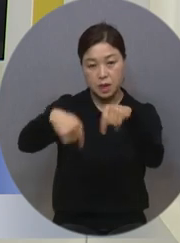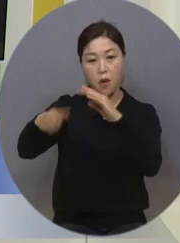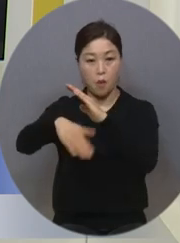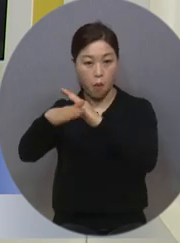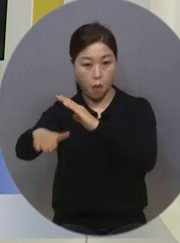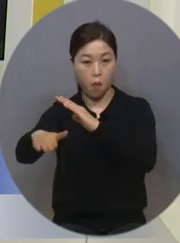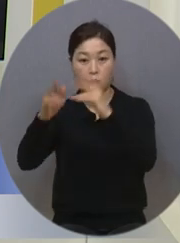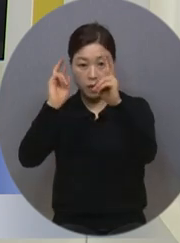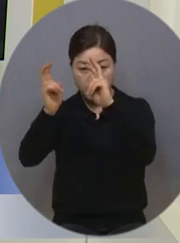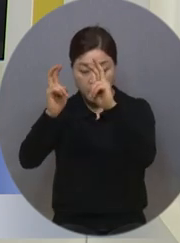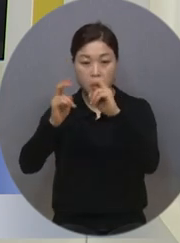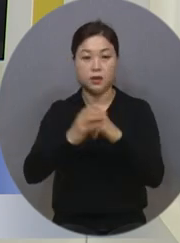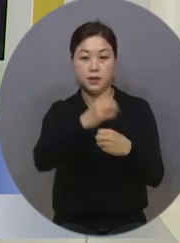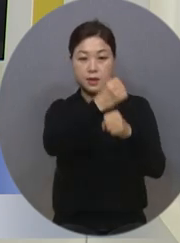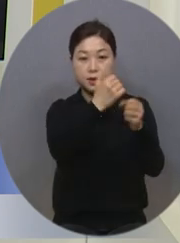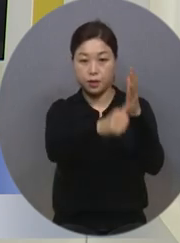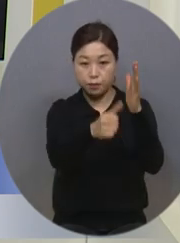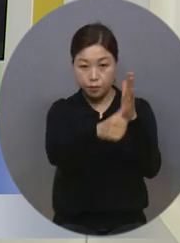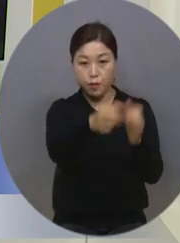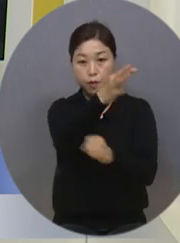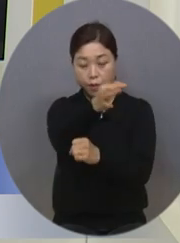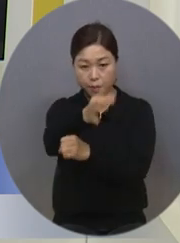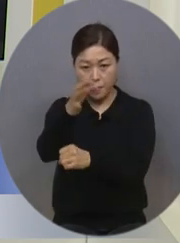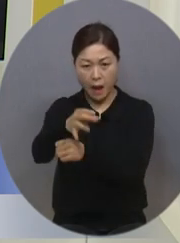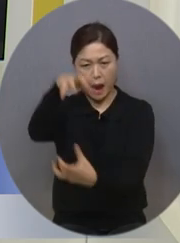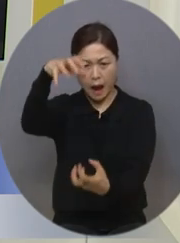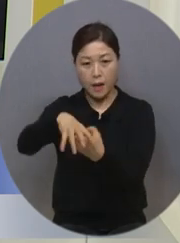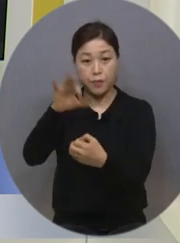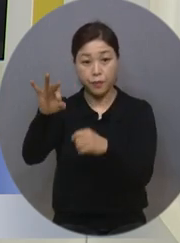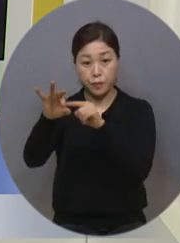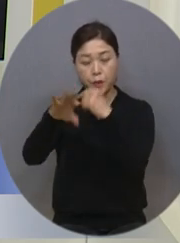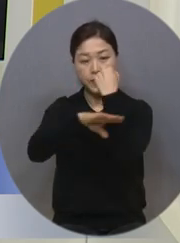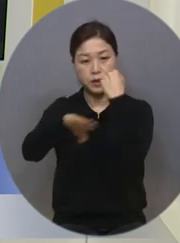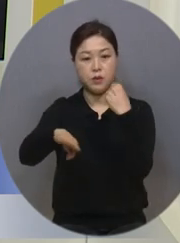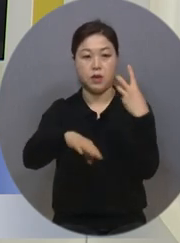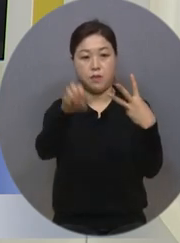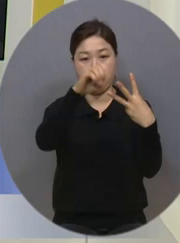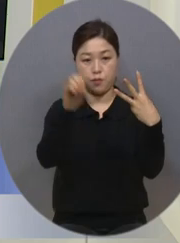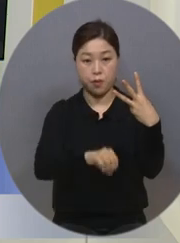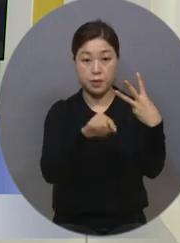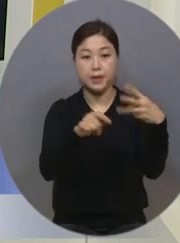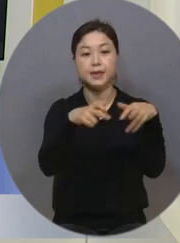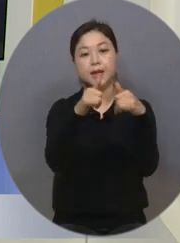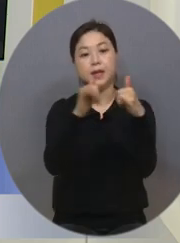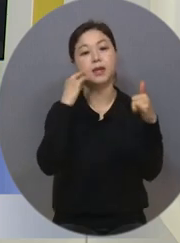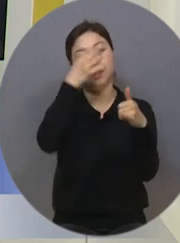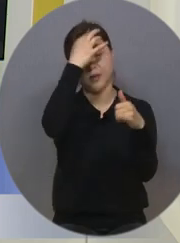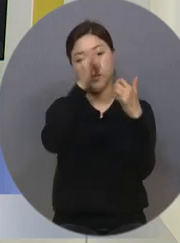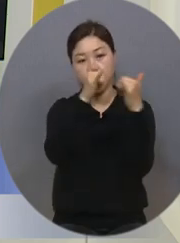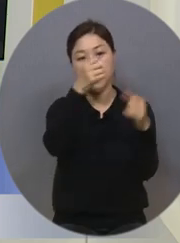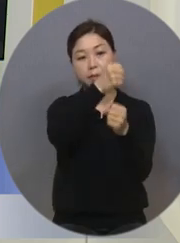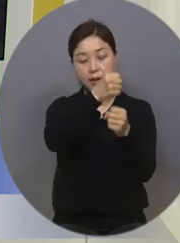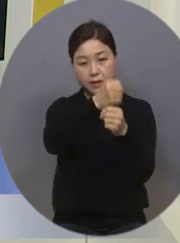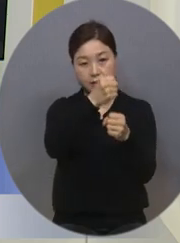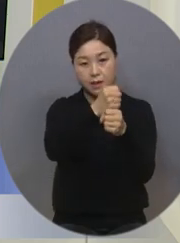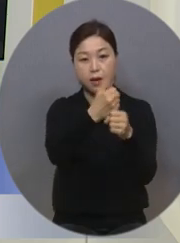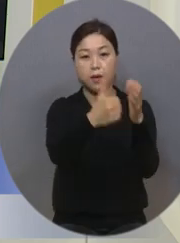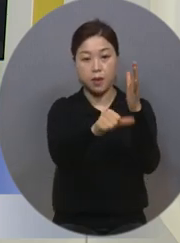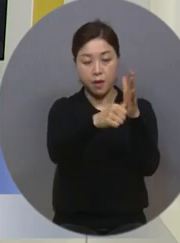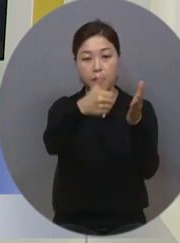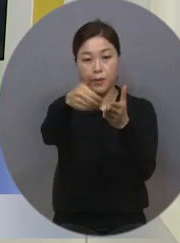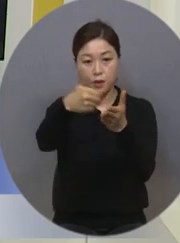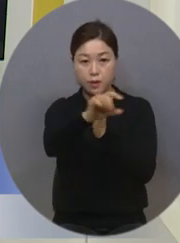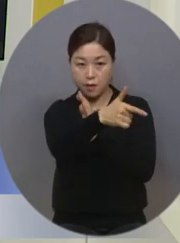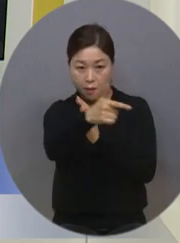공공기관은 창작물 구매 전체 총액을 기준으로 3% 이상을 장애 예술인이 생산한 공예, 미술품